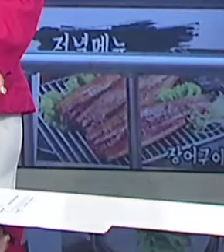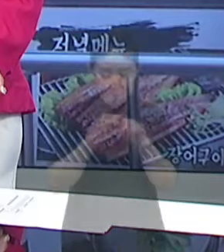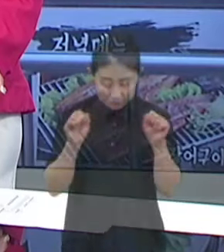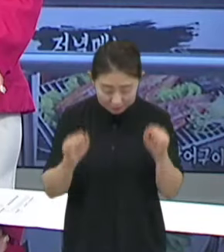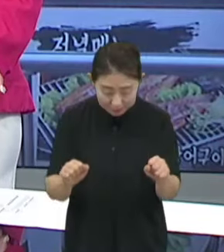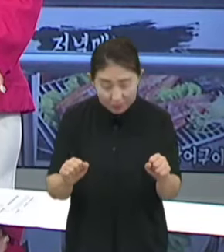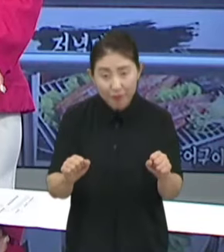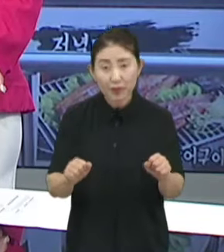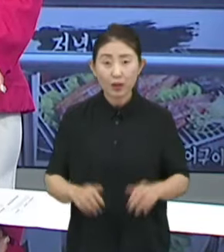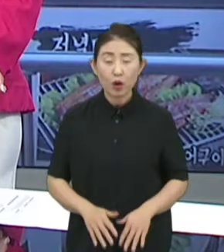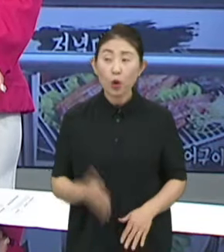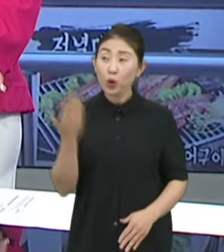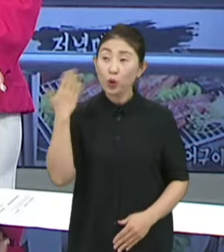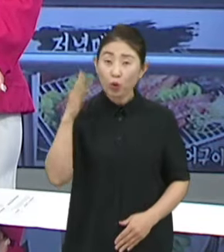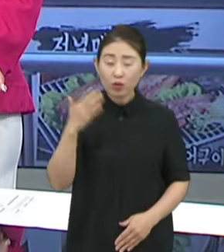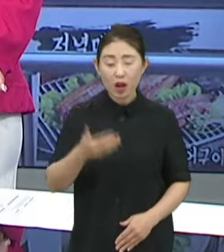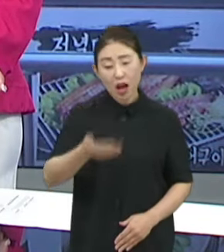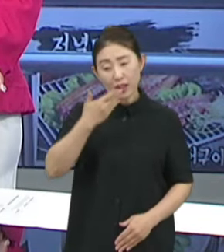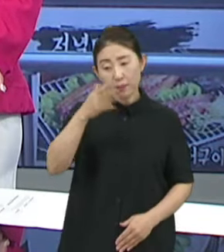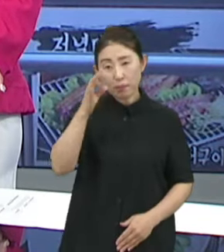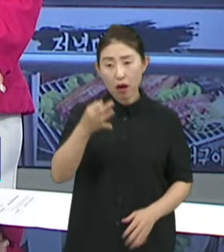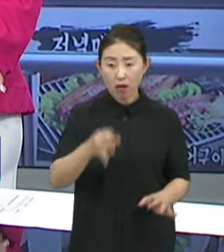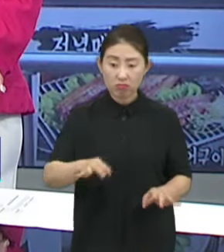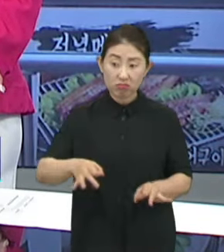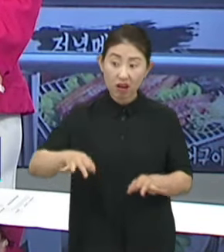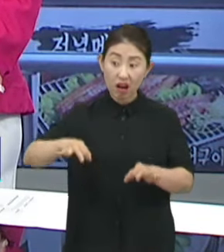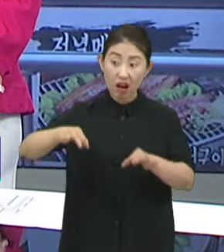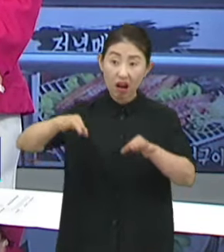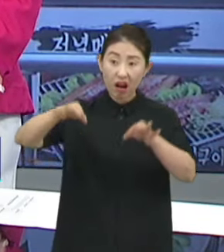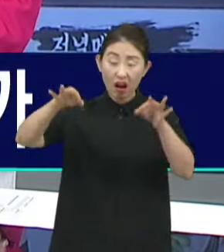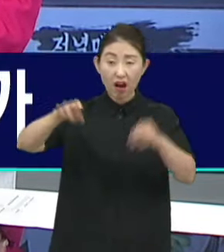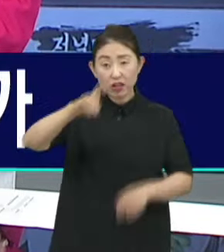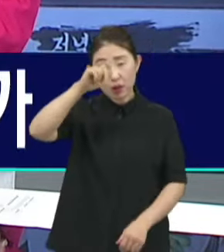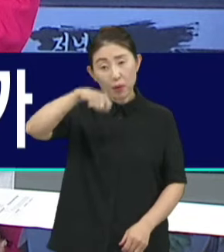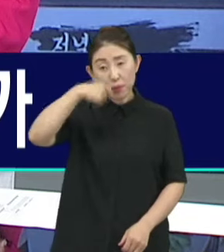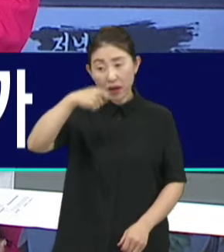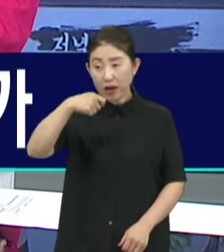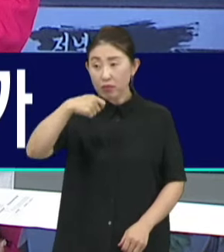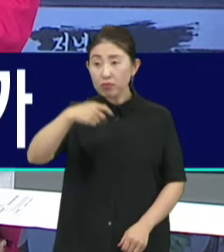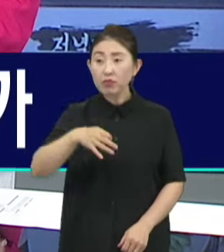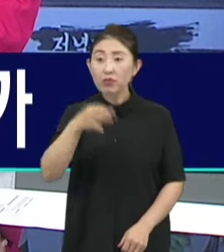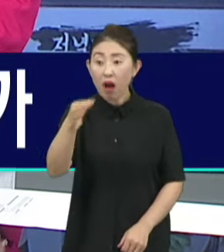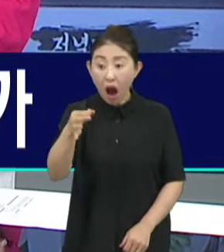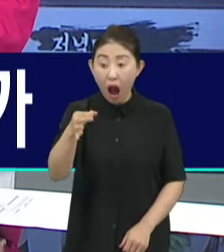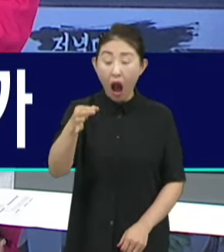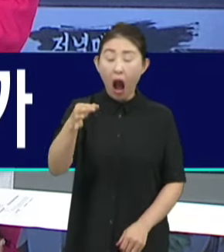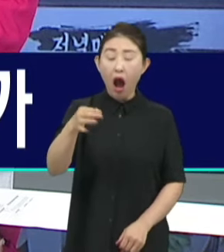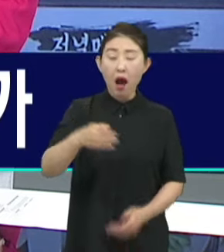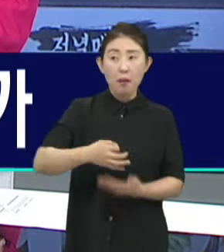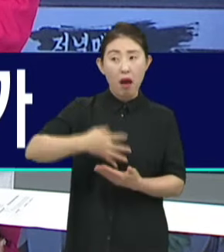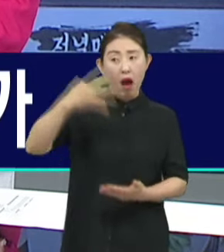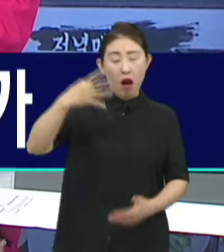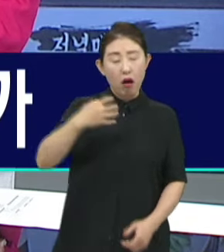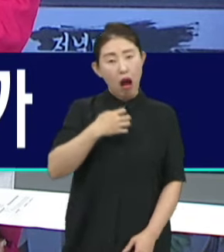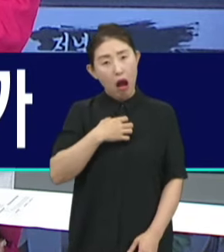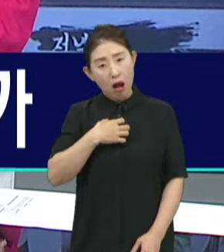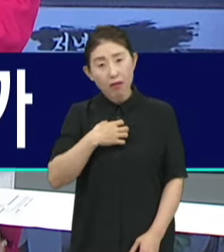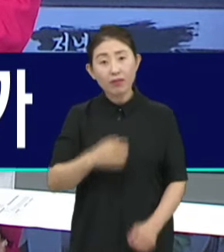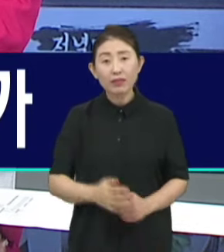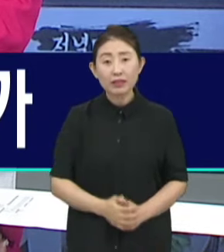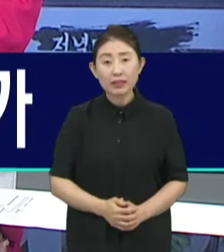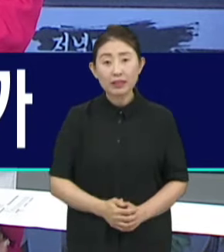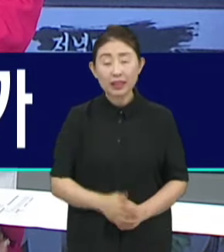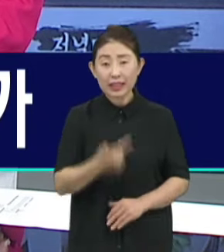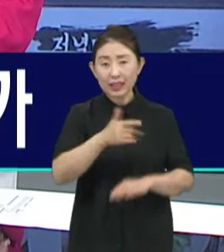여러분 안녕하십니까? 최근 외식 물가가 치솟으면서 점심 한 끼 사 먹는 것도 겁난다는 얘기까지 나오고 있는데요.